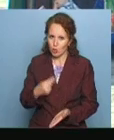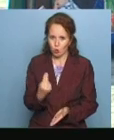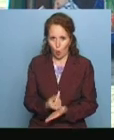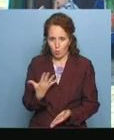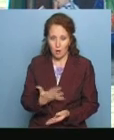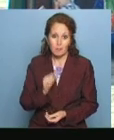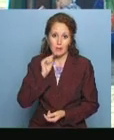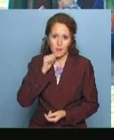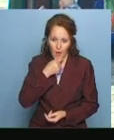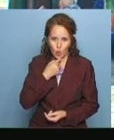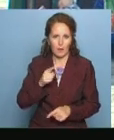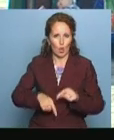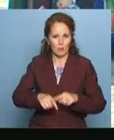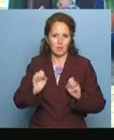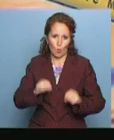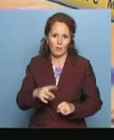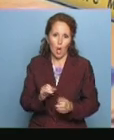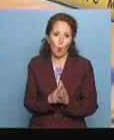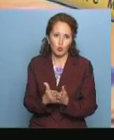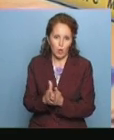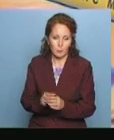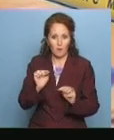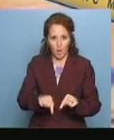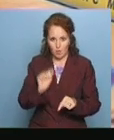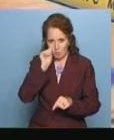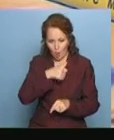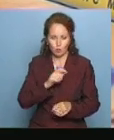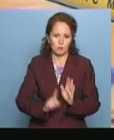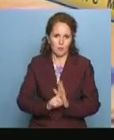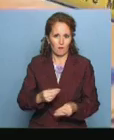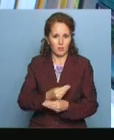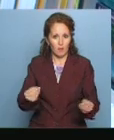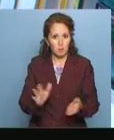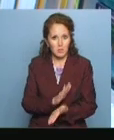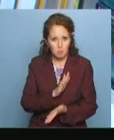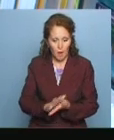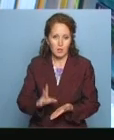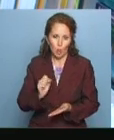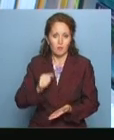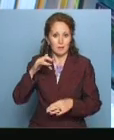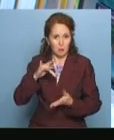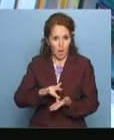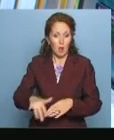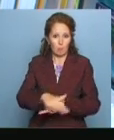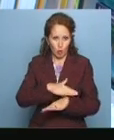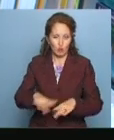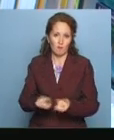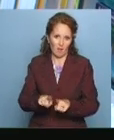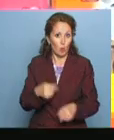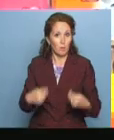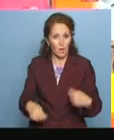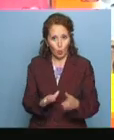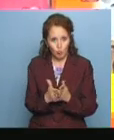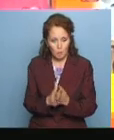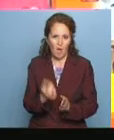Сэкономить родители смогут на учебниках. С этого года их будут выдавать бесплатно. Однако на центральной площади их все-таки продают, но в одной палатке.